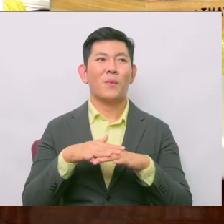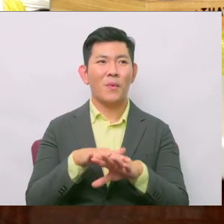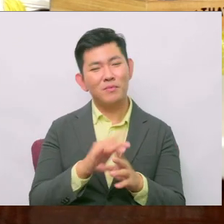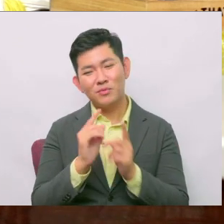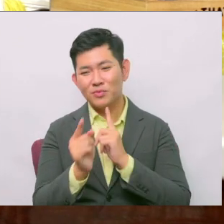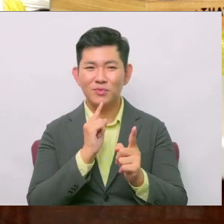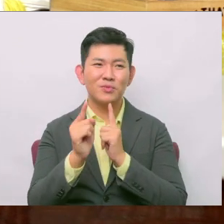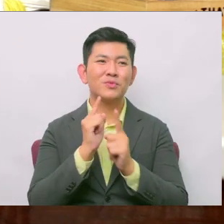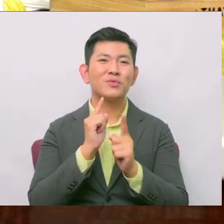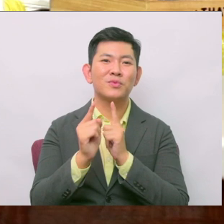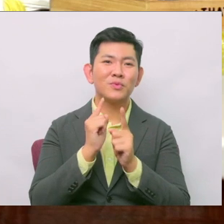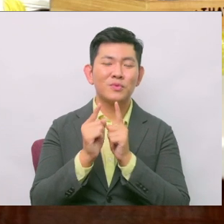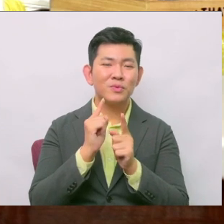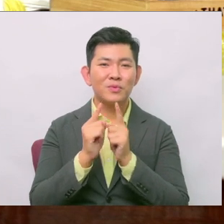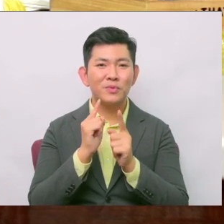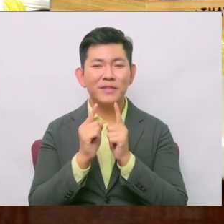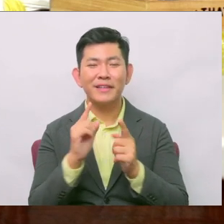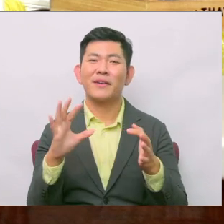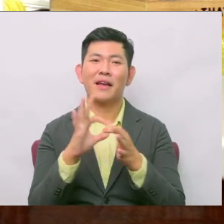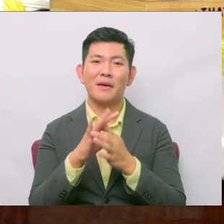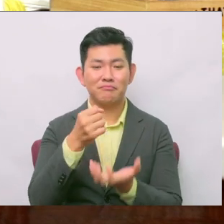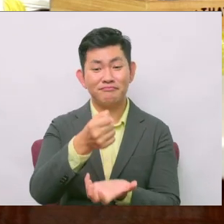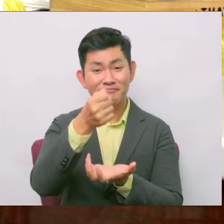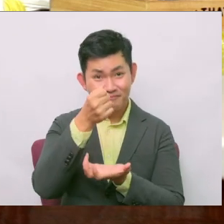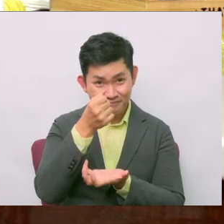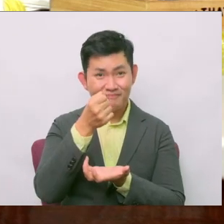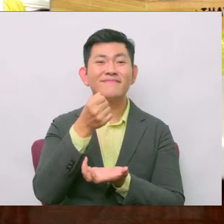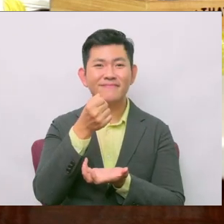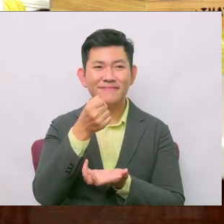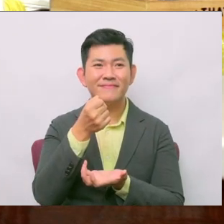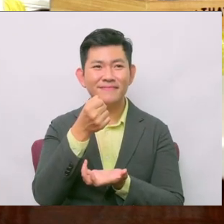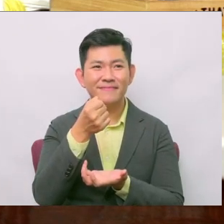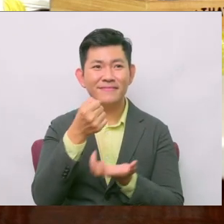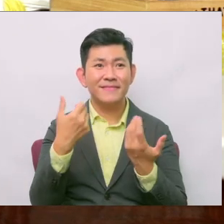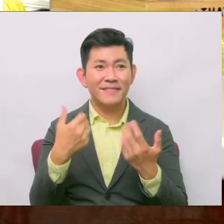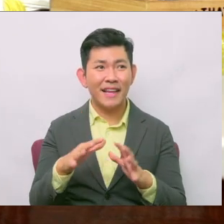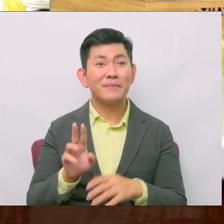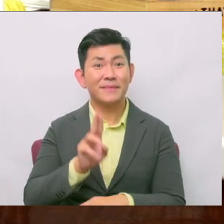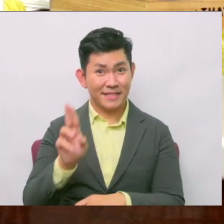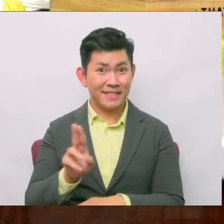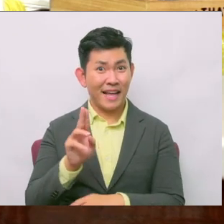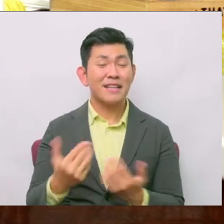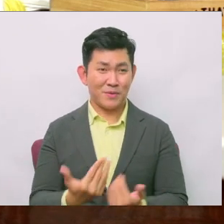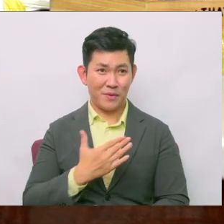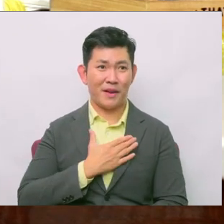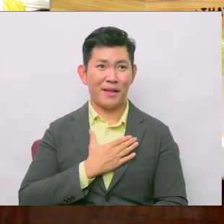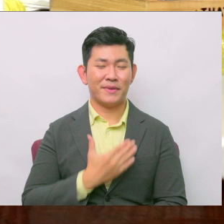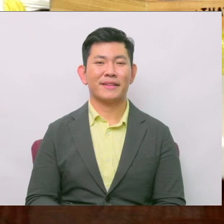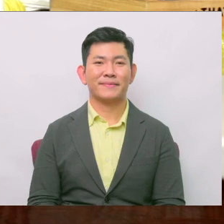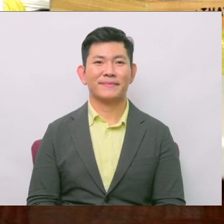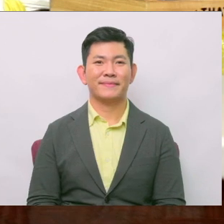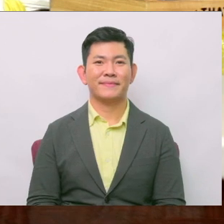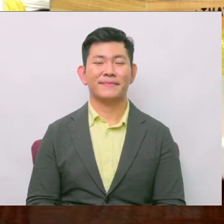นะคะแล้วก็ได้ร่วมทำเรื่องของลูกกับประคบสมุนไพรด้วยกันนะคะแล้วเดี๋ยวเราเอาไปใช้กับลูกของเราเนาะ ค่ะ ก็ข